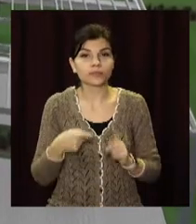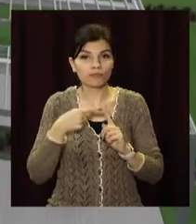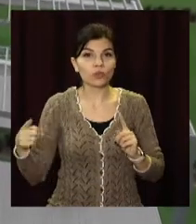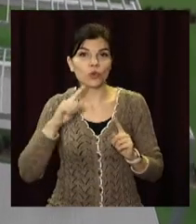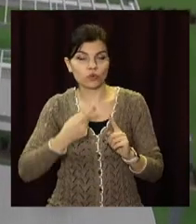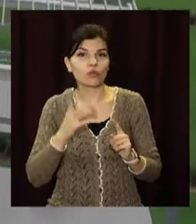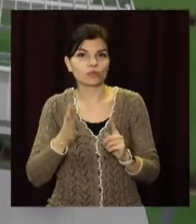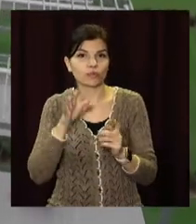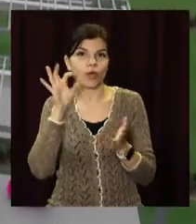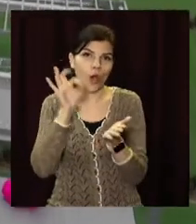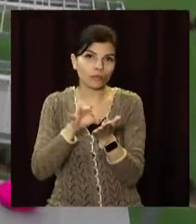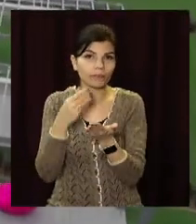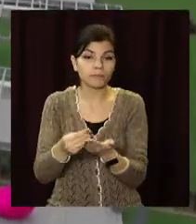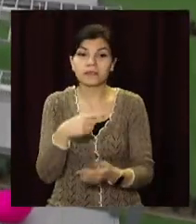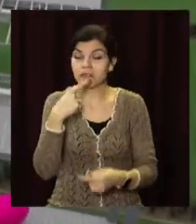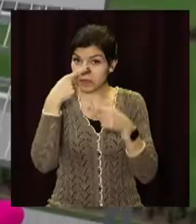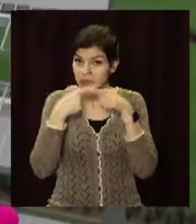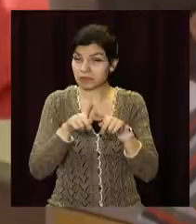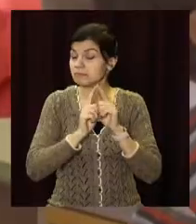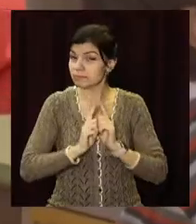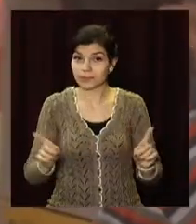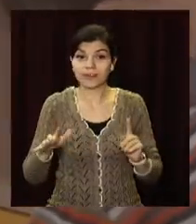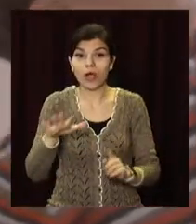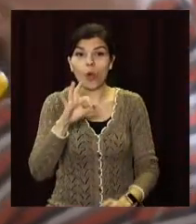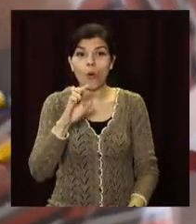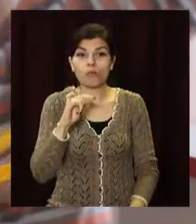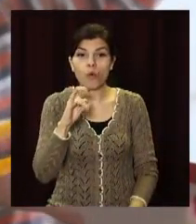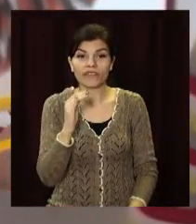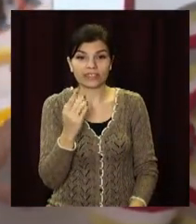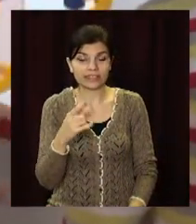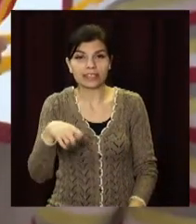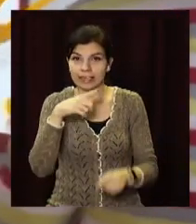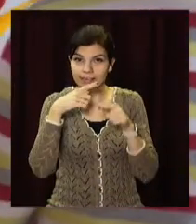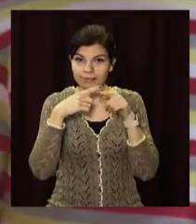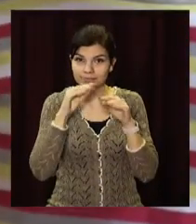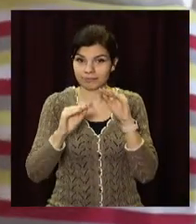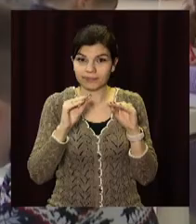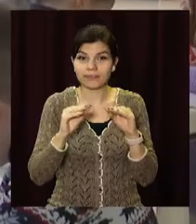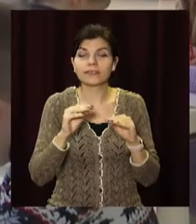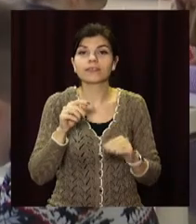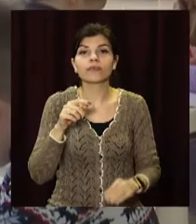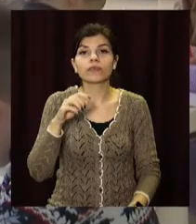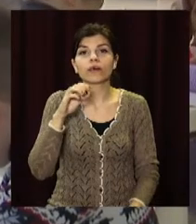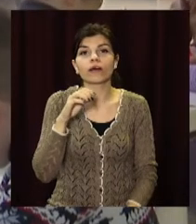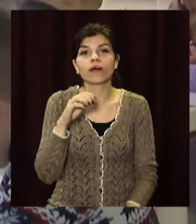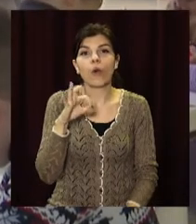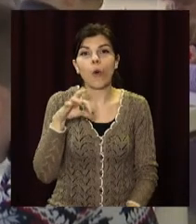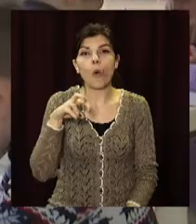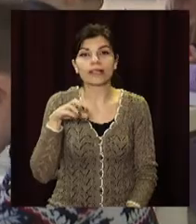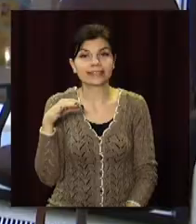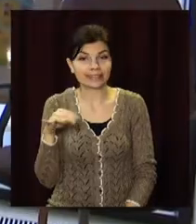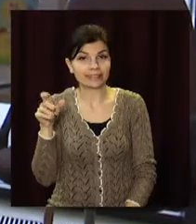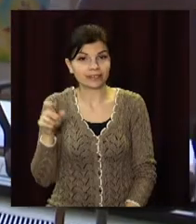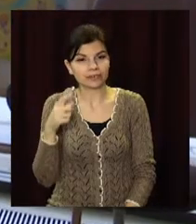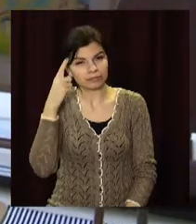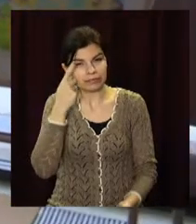Оригінальний та унікальний. Автор проєкту дитячого садочка в Обухівці – місцевий архітектор. Олексій Валентіров продумав усе до дрібниць.